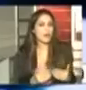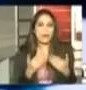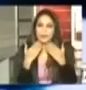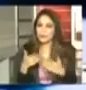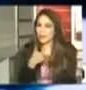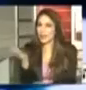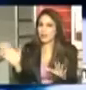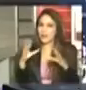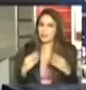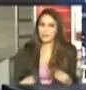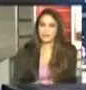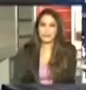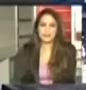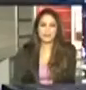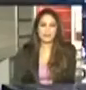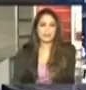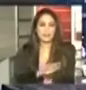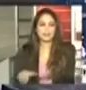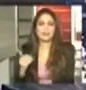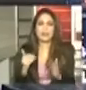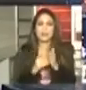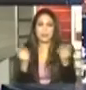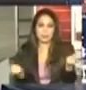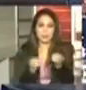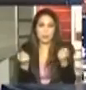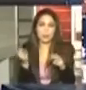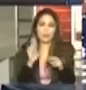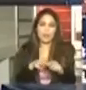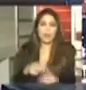לילה טוב. אנחנו יוצאים להפסקה אחרי, יהיה כאן מנכ"ל אליקון.